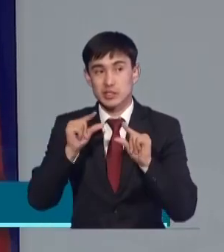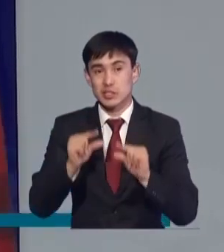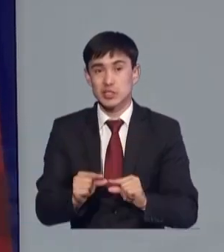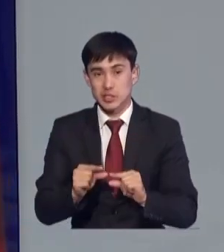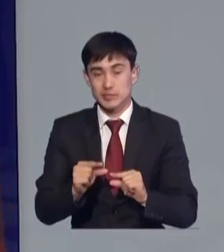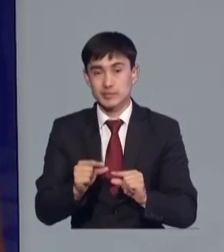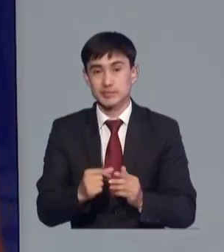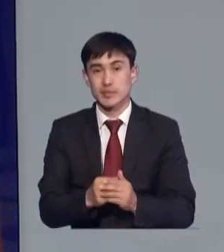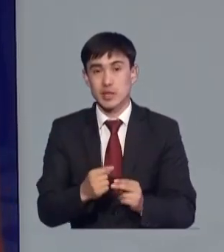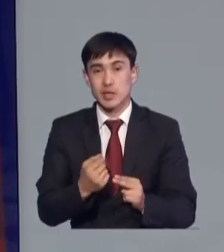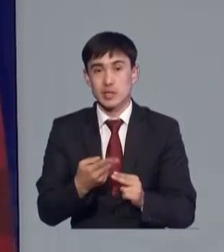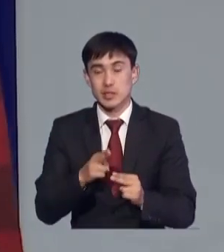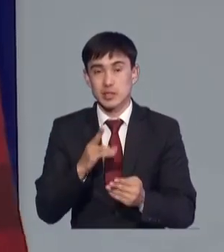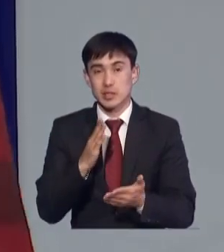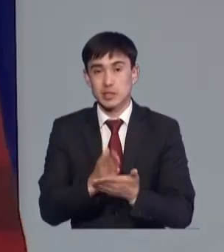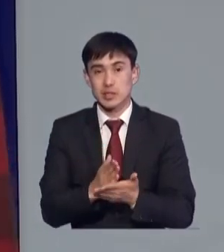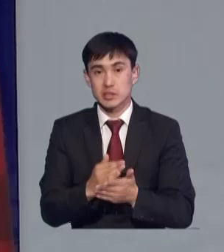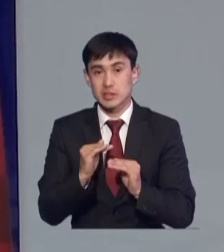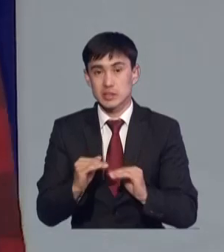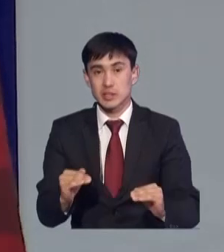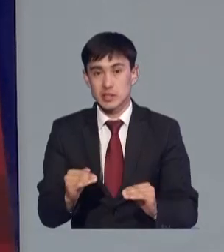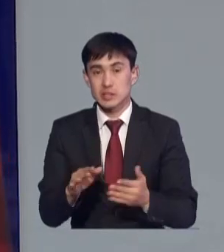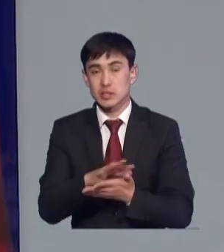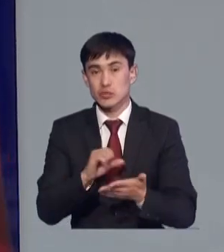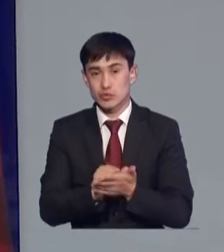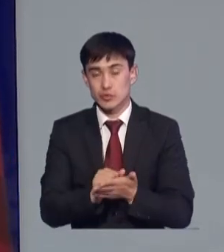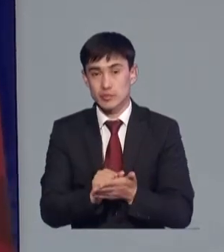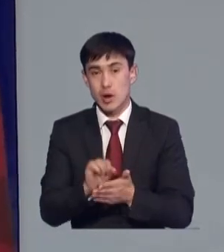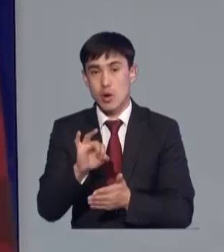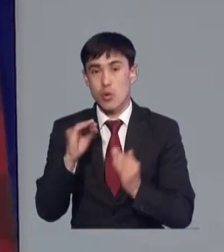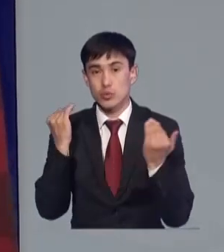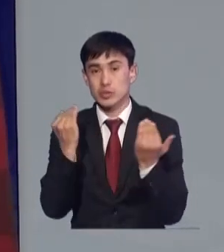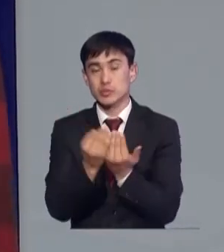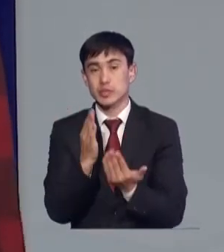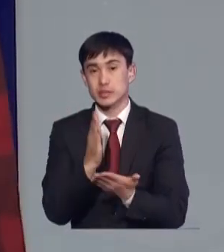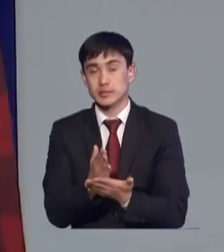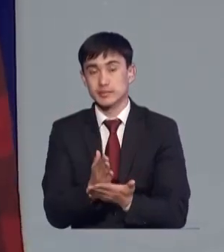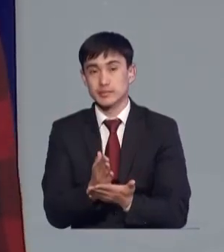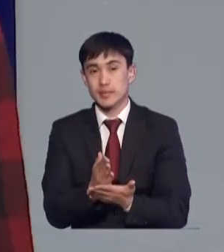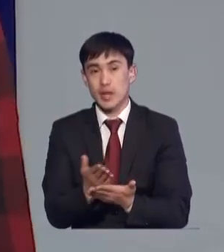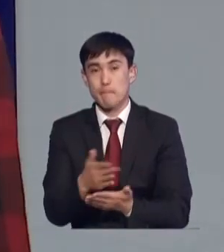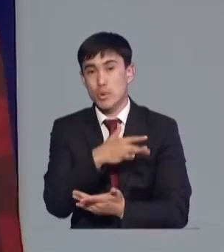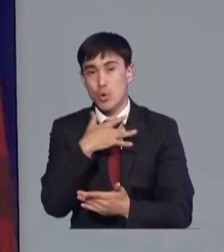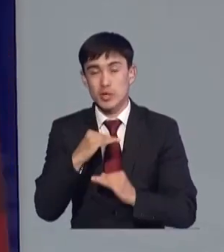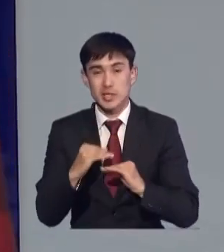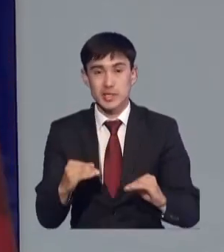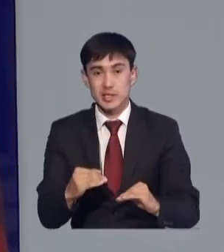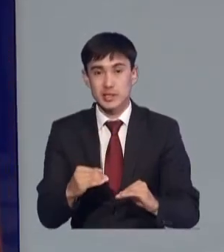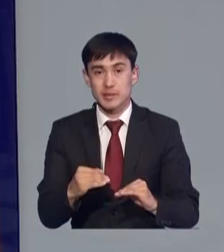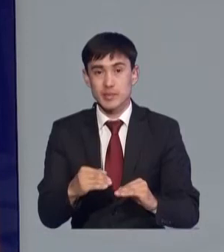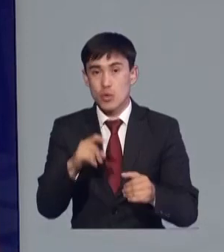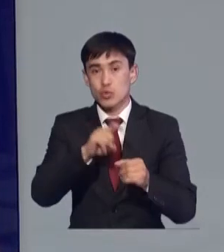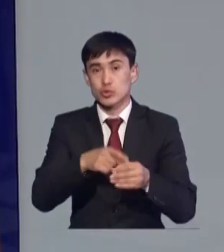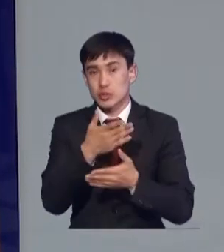чем на самом деле существует детей с расстройством аутистического Спектра многие дети не стоят на